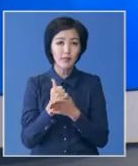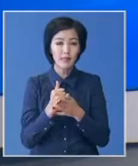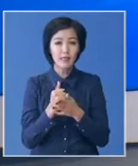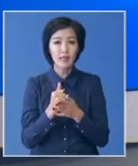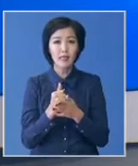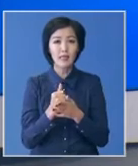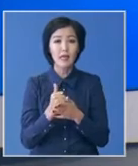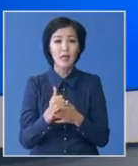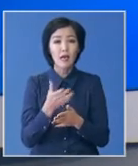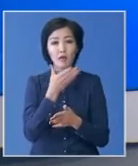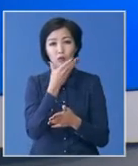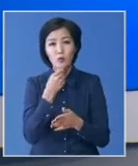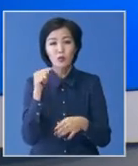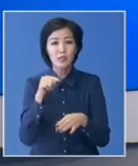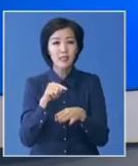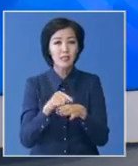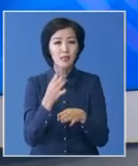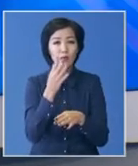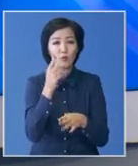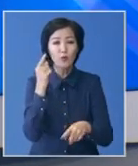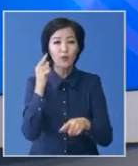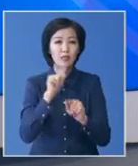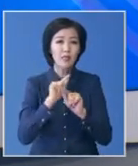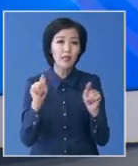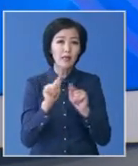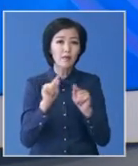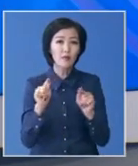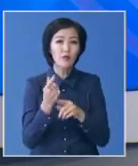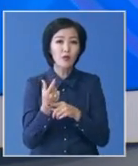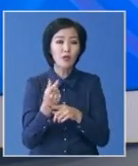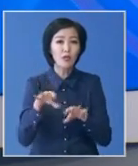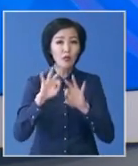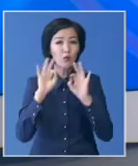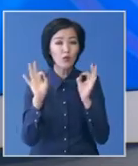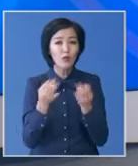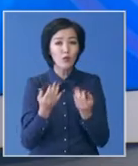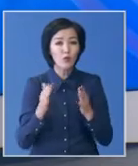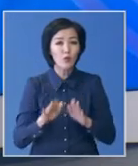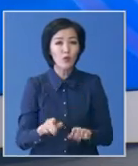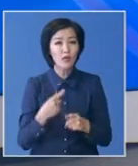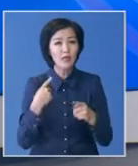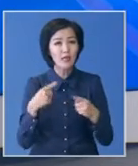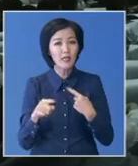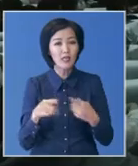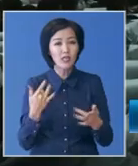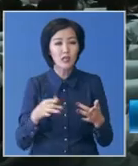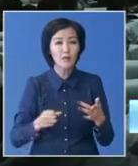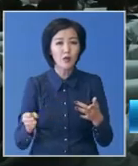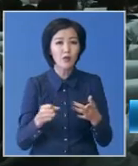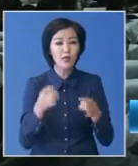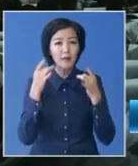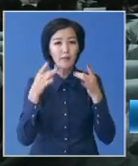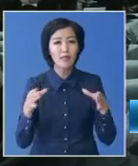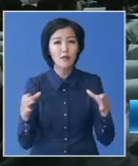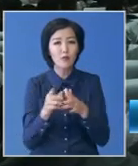сұлулықты сезінуде, ұлттық болмысты ұлықтап, дәстүрді дәріптеуде әрине өнердің алар орны биік. Бүгін Жамбыл аудандық мәдениет бөлімінің